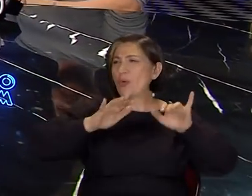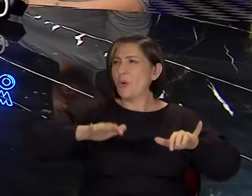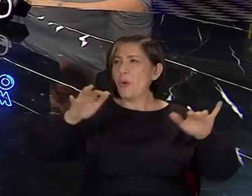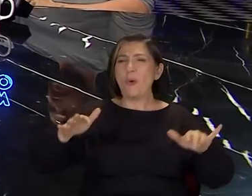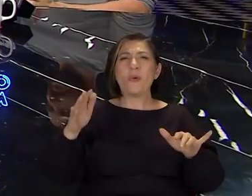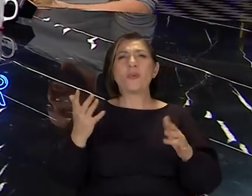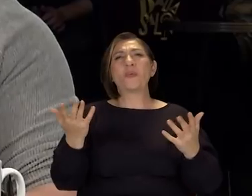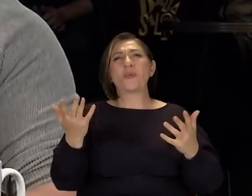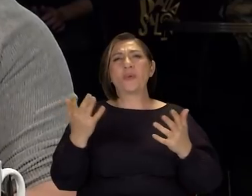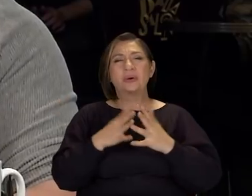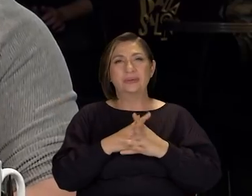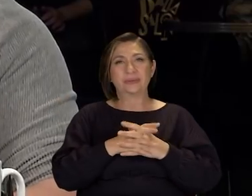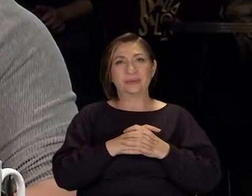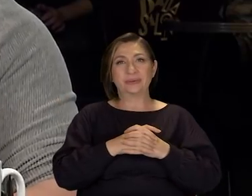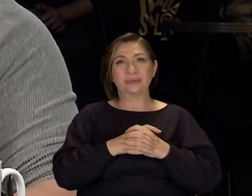filan. Öyleydi o.